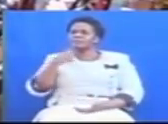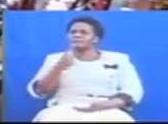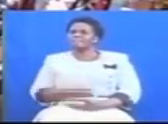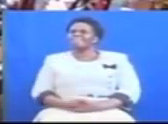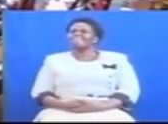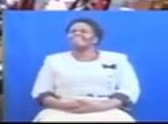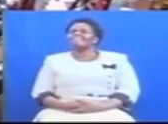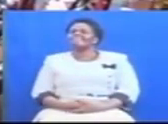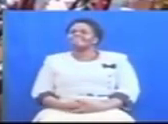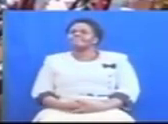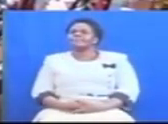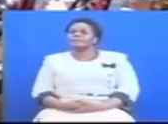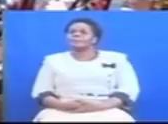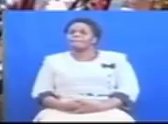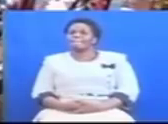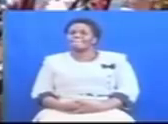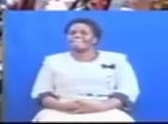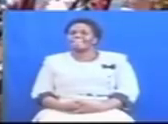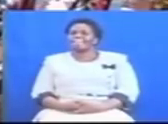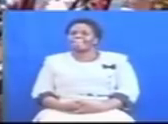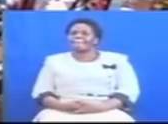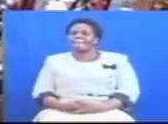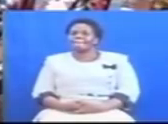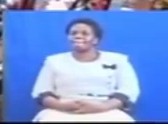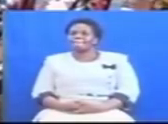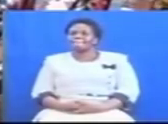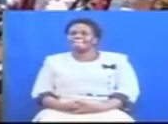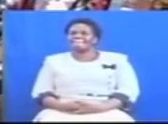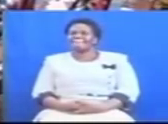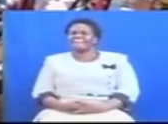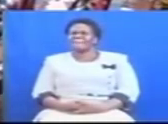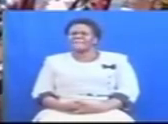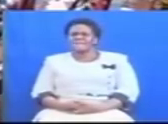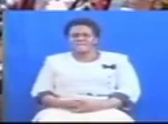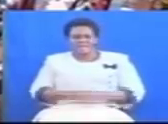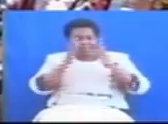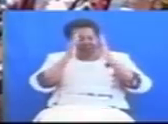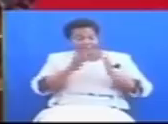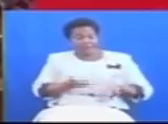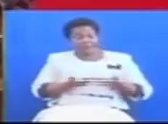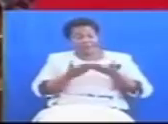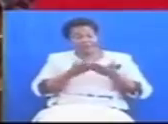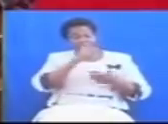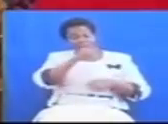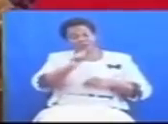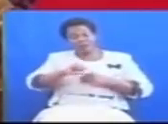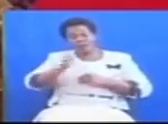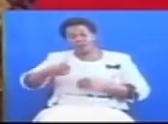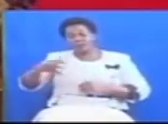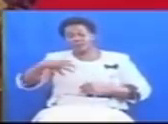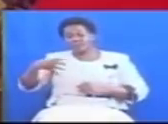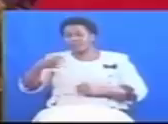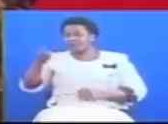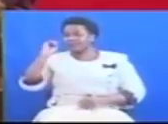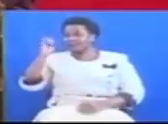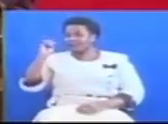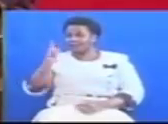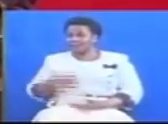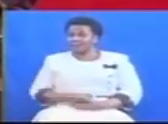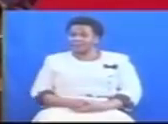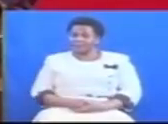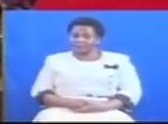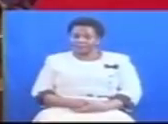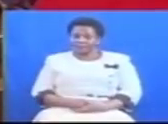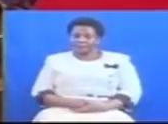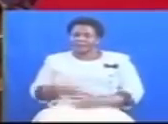Mheshimiwa naibu spika, kwa niaba ya waziri wa nishati napenda kujibu swali la mheshimiwa Paul Ngekul, mbunge wa Babati